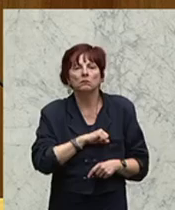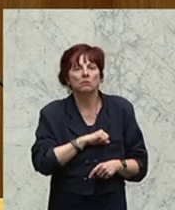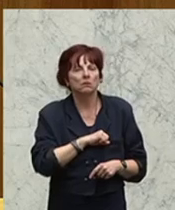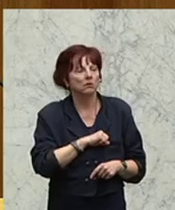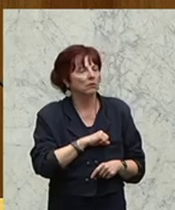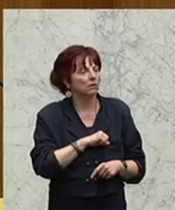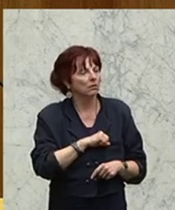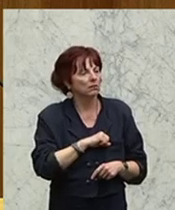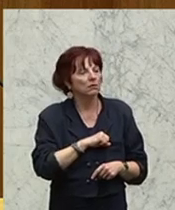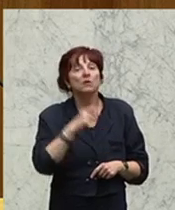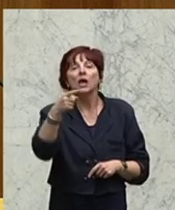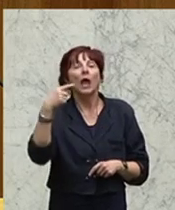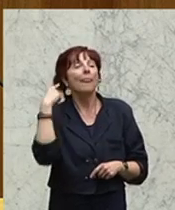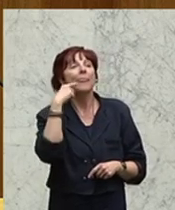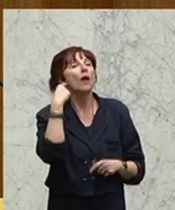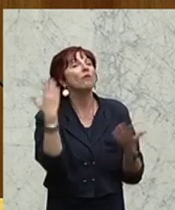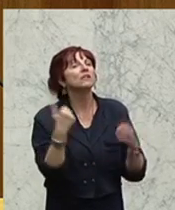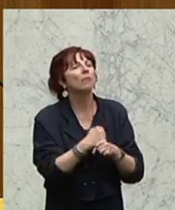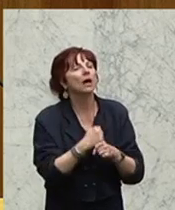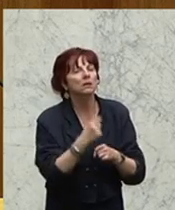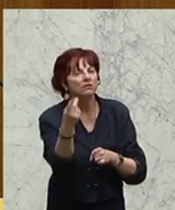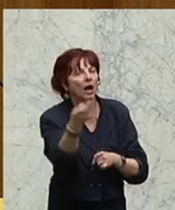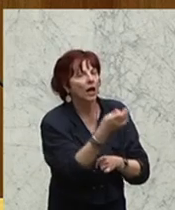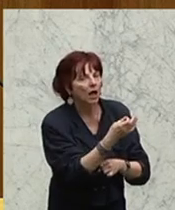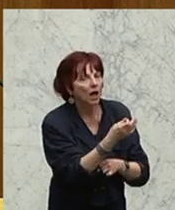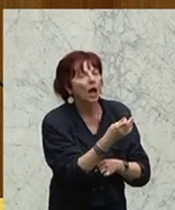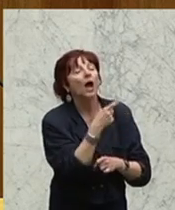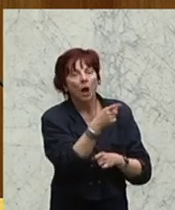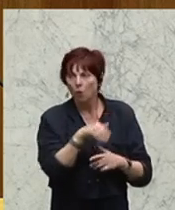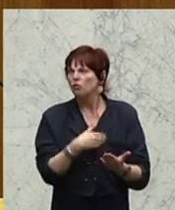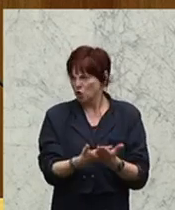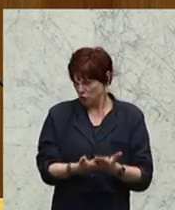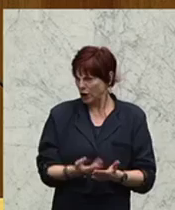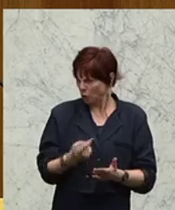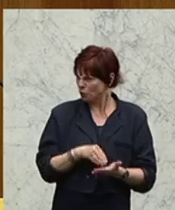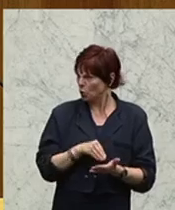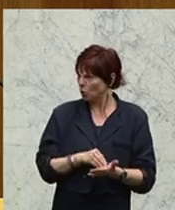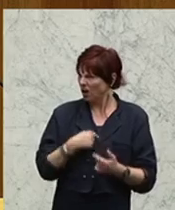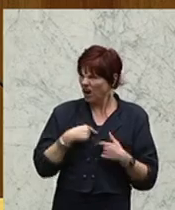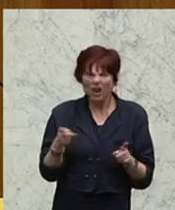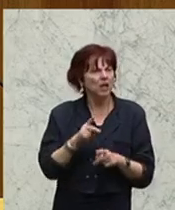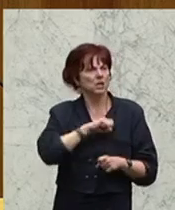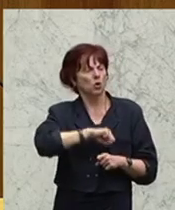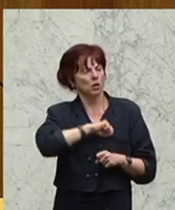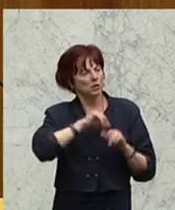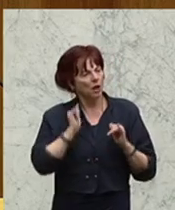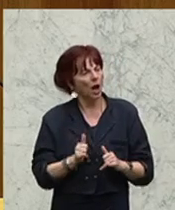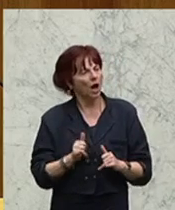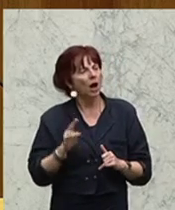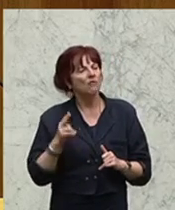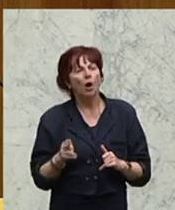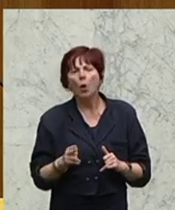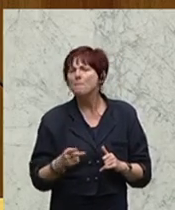Ja, die Vorschläge kommen noch. Die Vorschläge kommen noch. Das halte ich nicht aus, weil es einfach eine Art